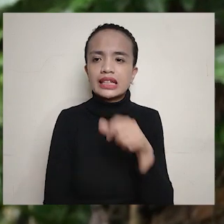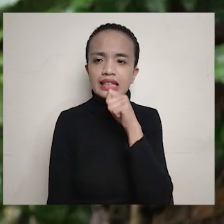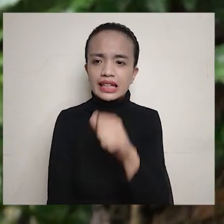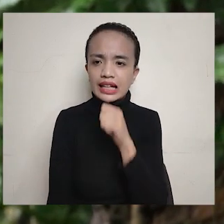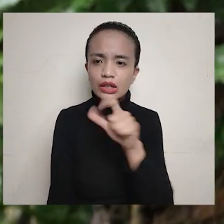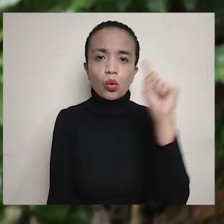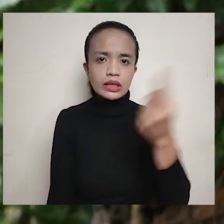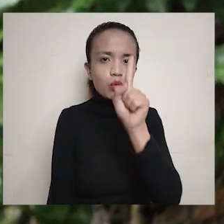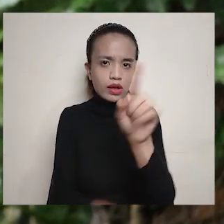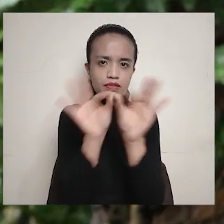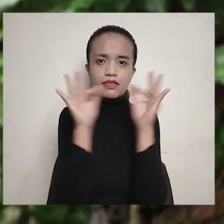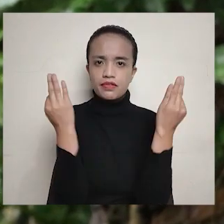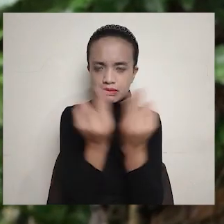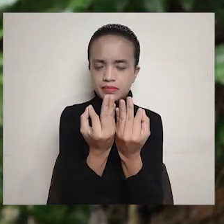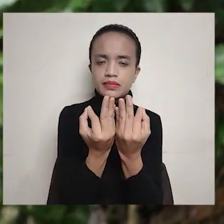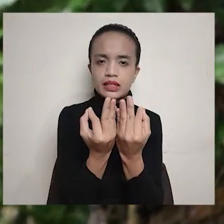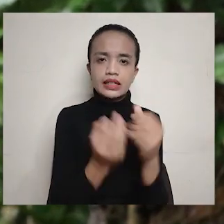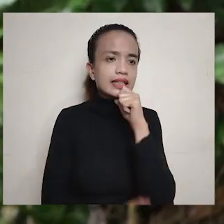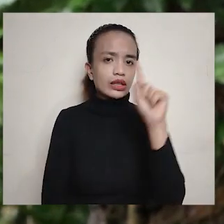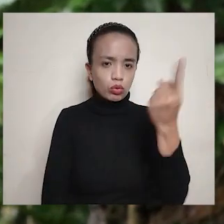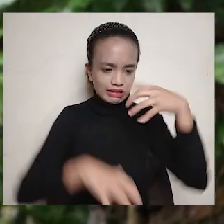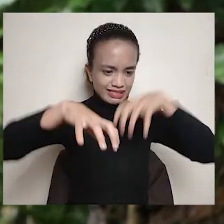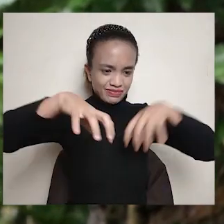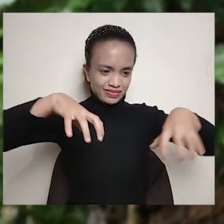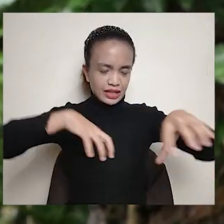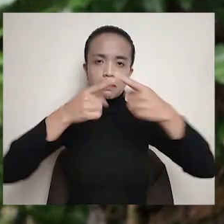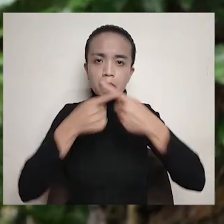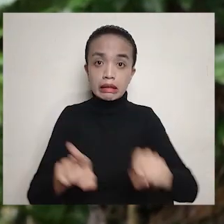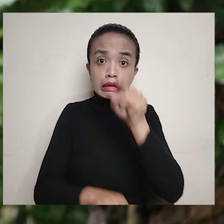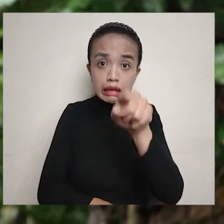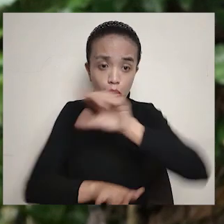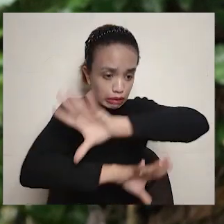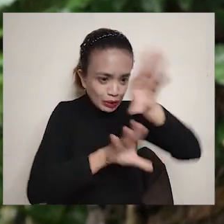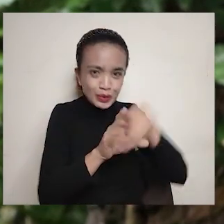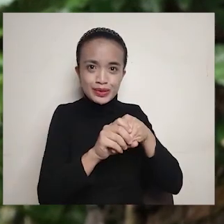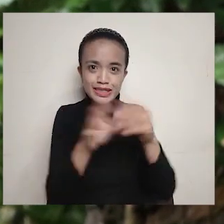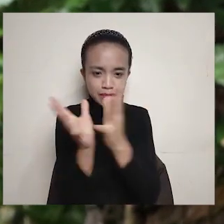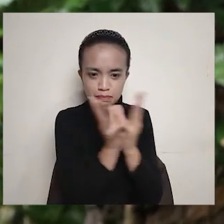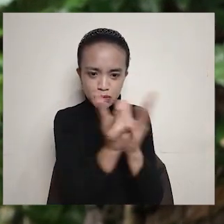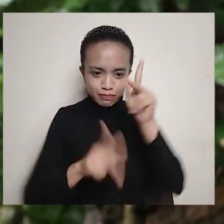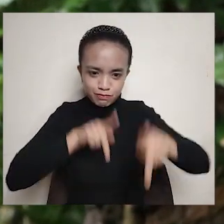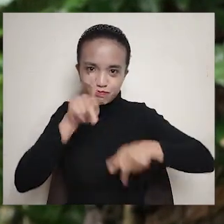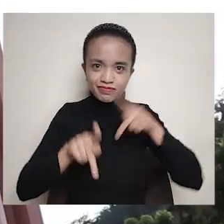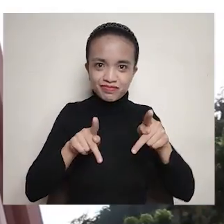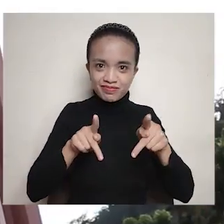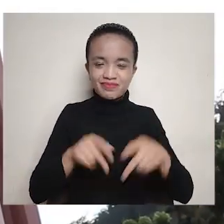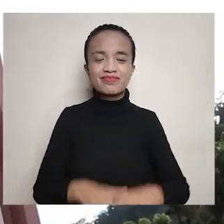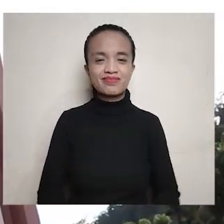hindi lang isang pamilya o hindi lang isang neighborhood, kundi bahagi ka ng isang tribu, eh, ng isang pamayanan. Eh.